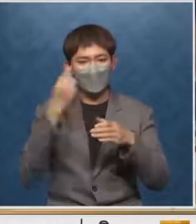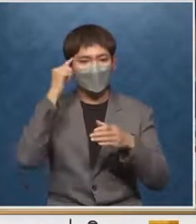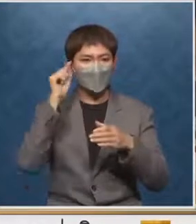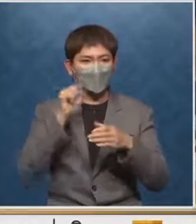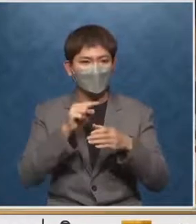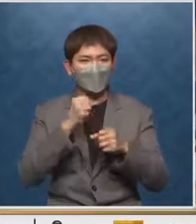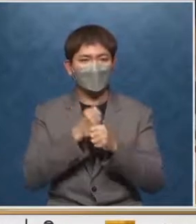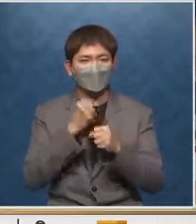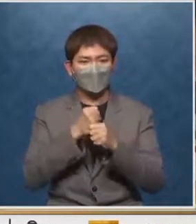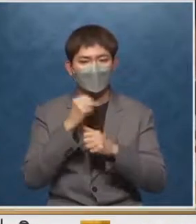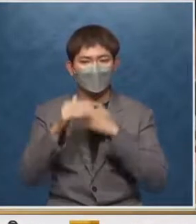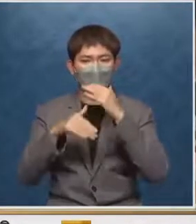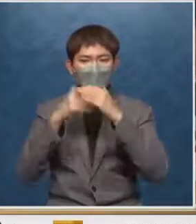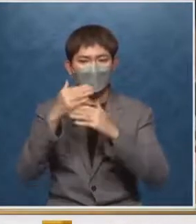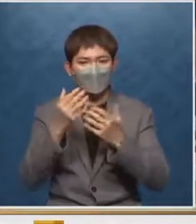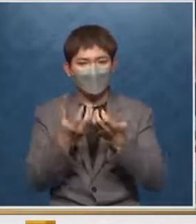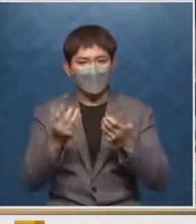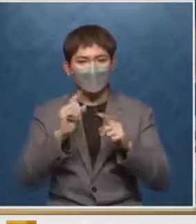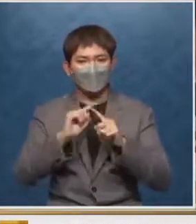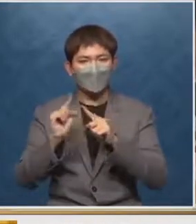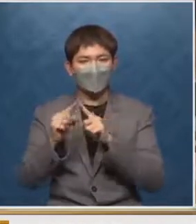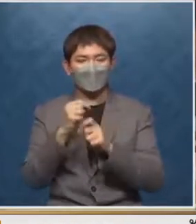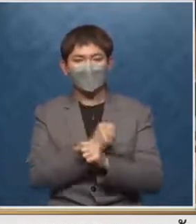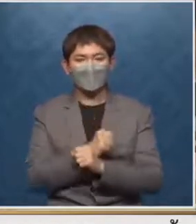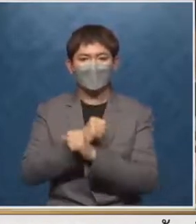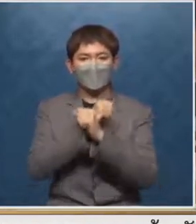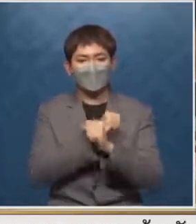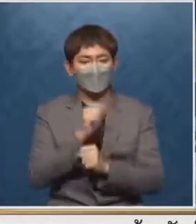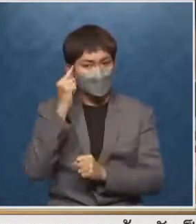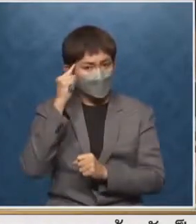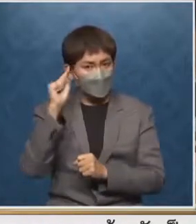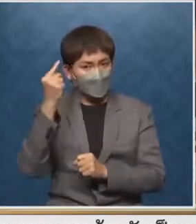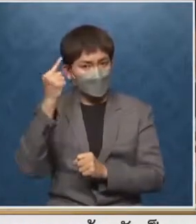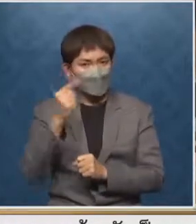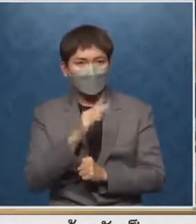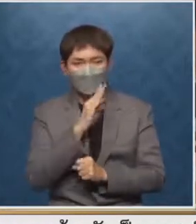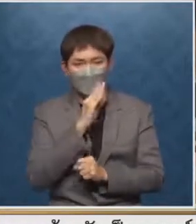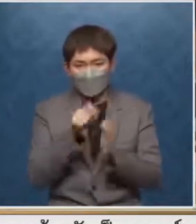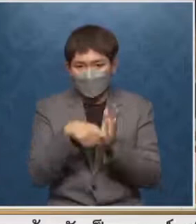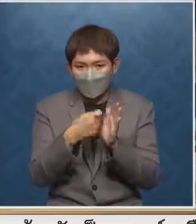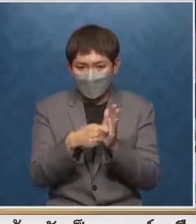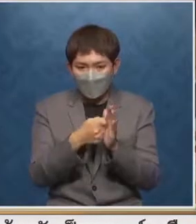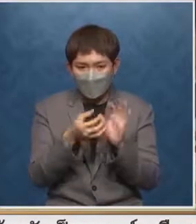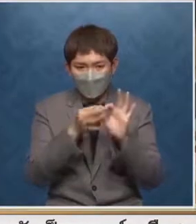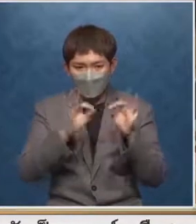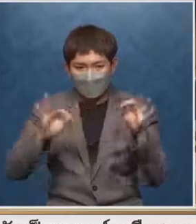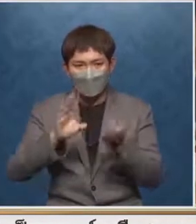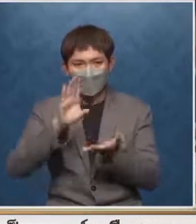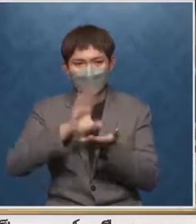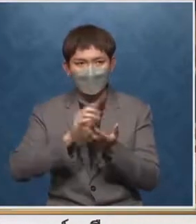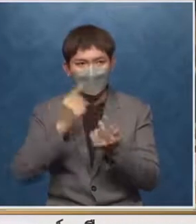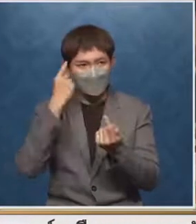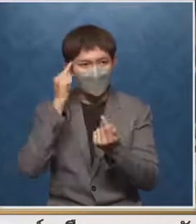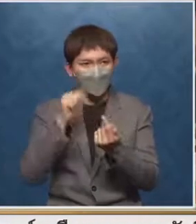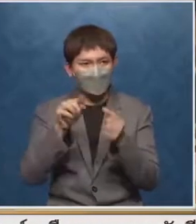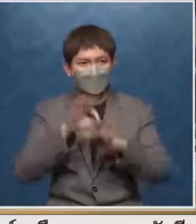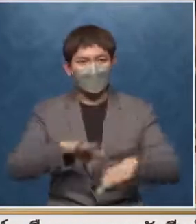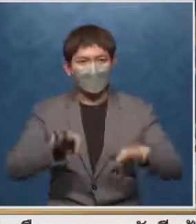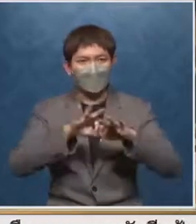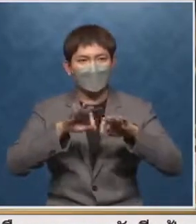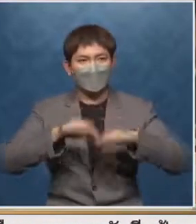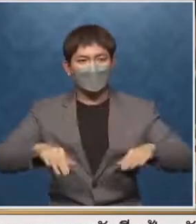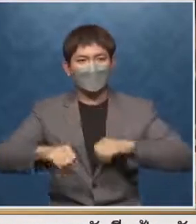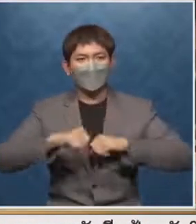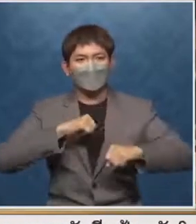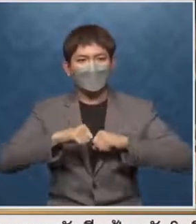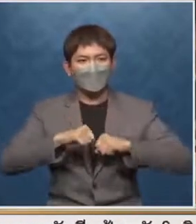ทุนพัฒนาสื่อปลอดภัยและสร้างสรรค์เนี่ยถ้าไปดูในหมายเหตุท้ายพระราชบัญญัติเนี่ยกองทุนนี้ให้ความสำคัญกับเด็กและเยาวชนเ